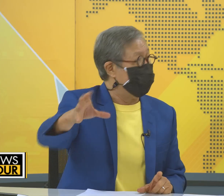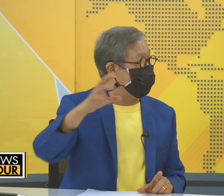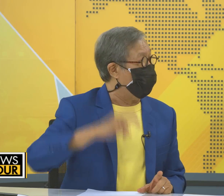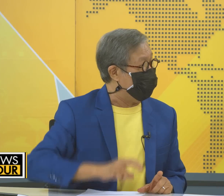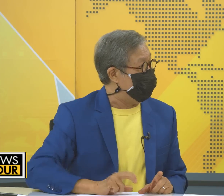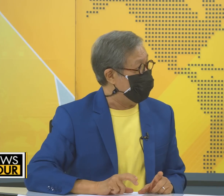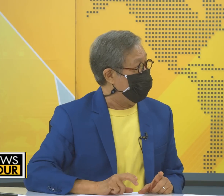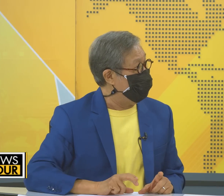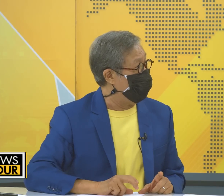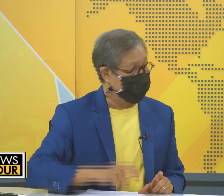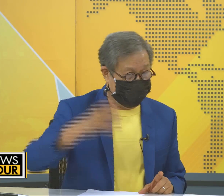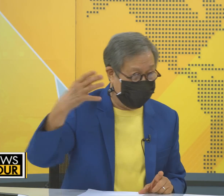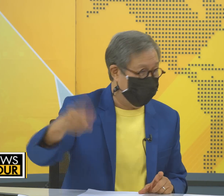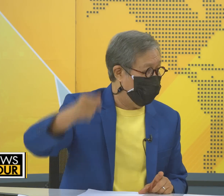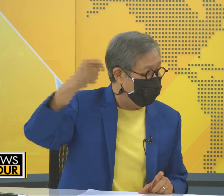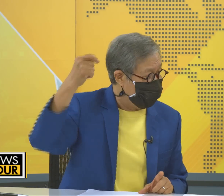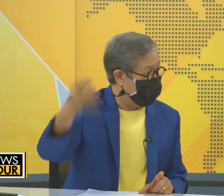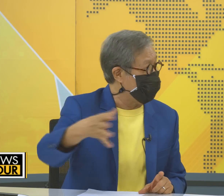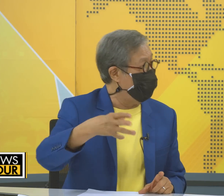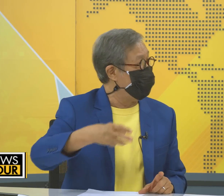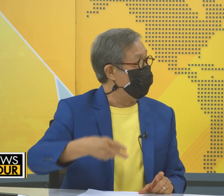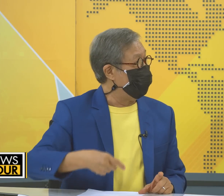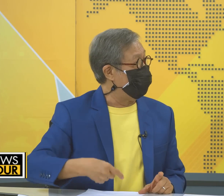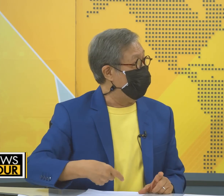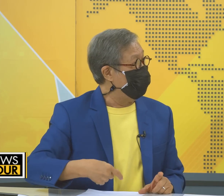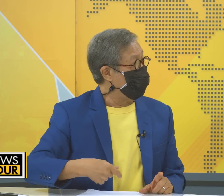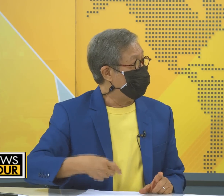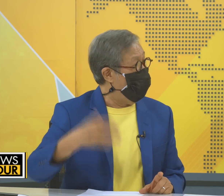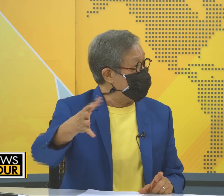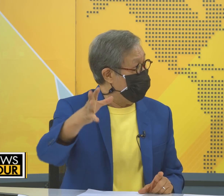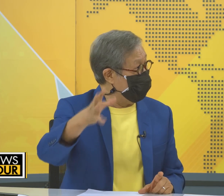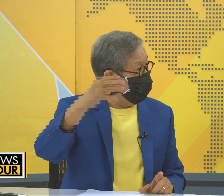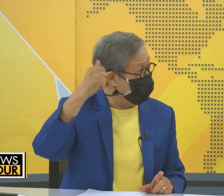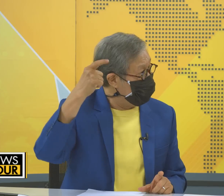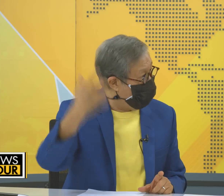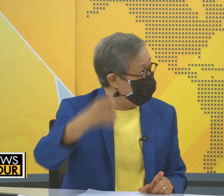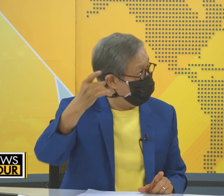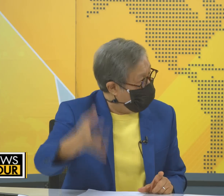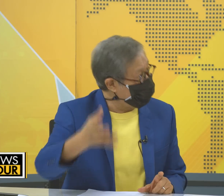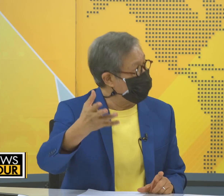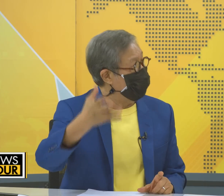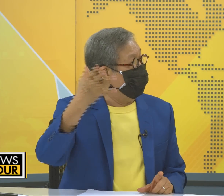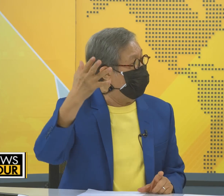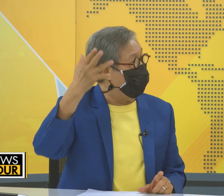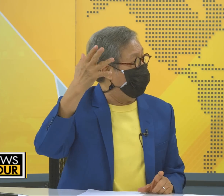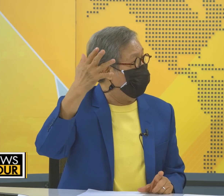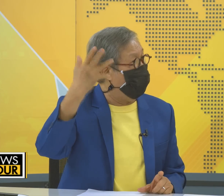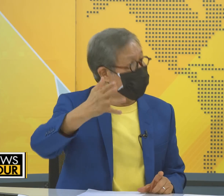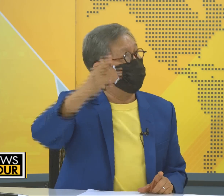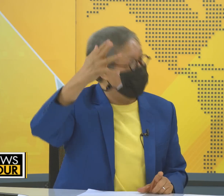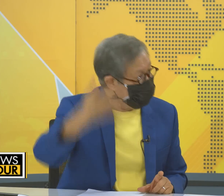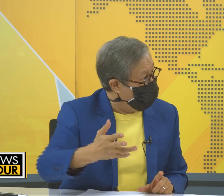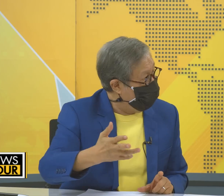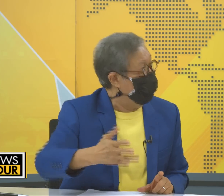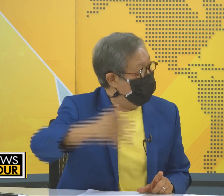บที่กรณีให่ ไม่วาจะแตงโ ไม่ว่าจะท็ป บอส และ